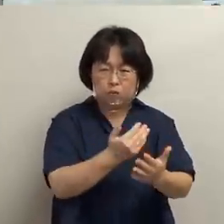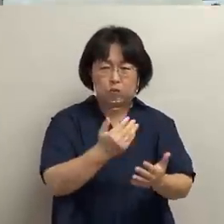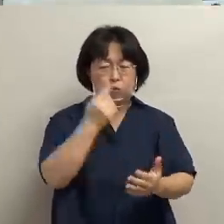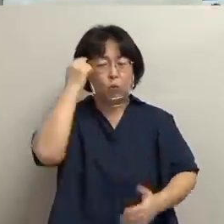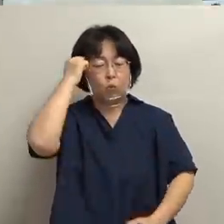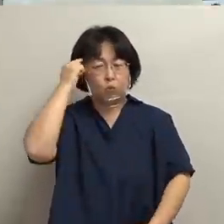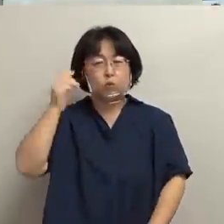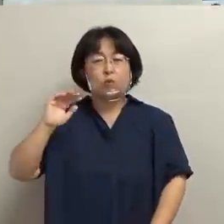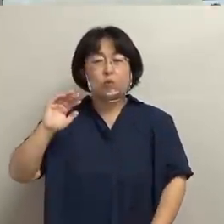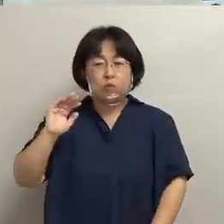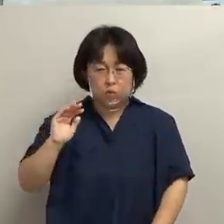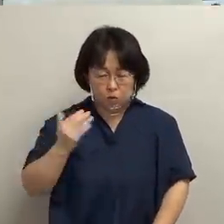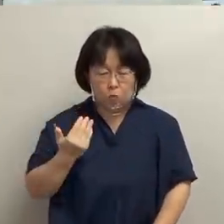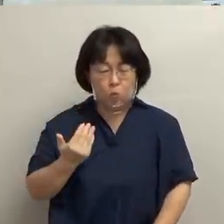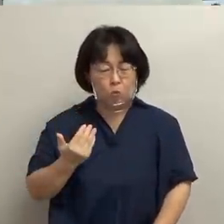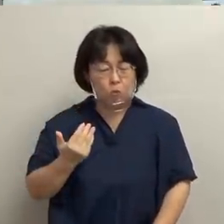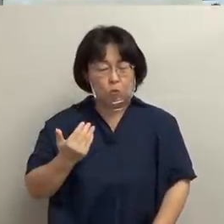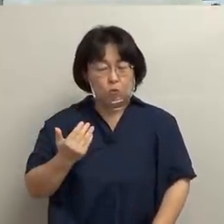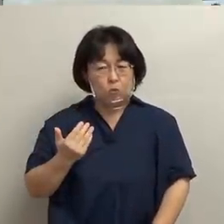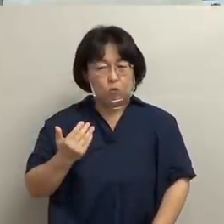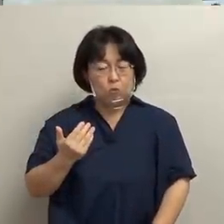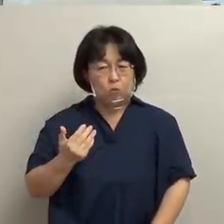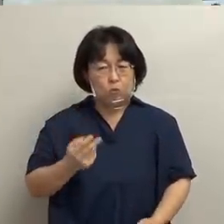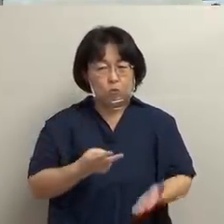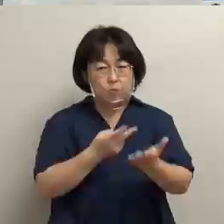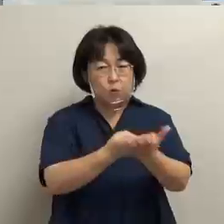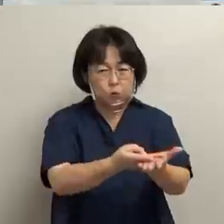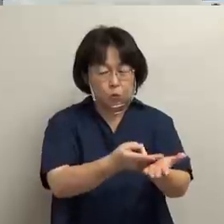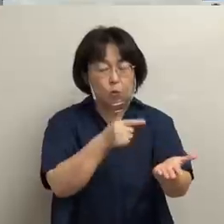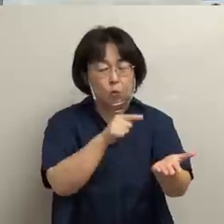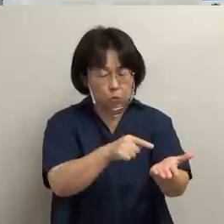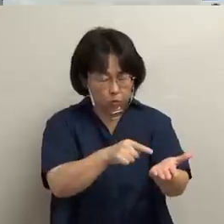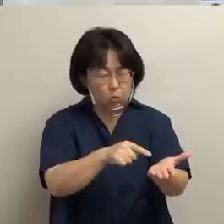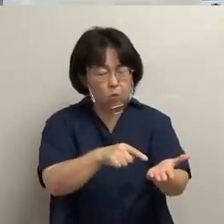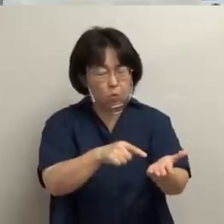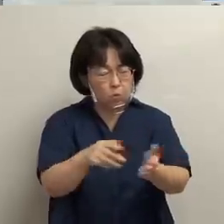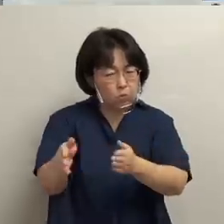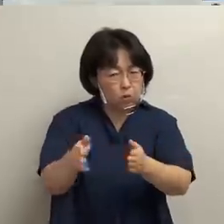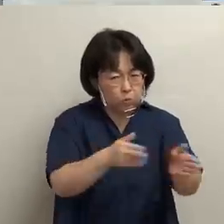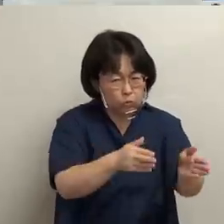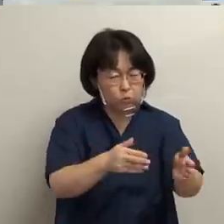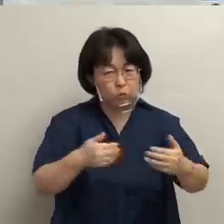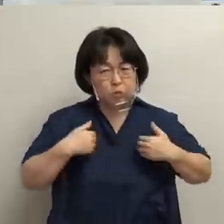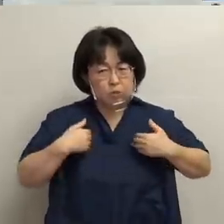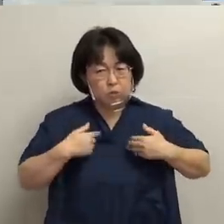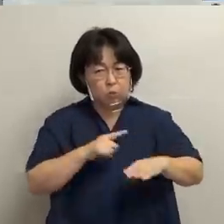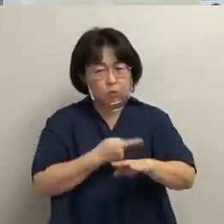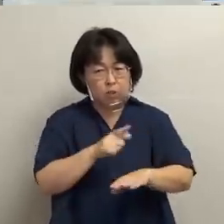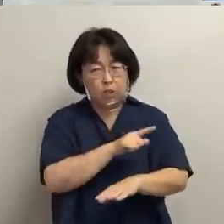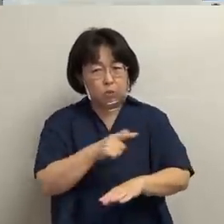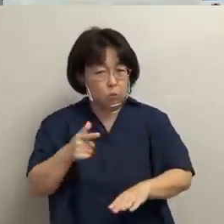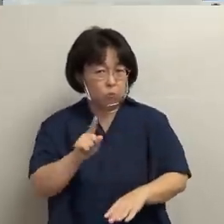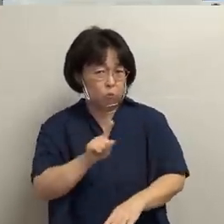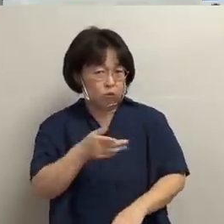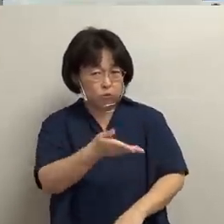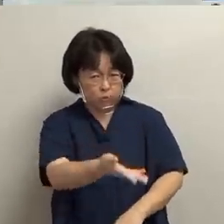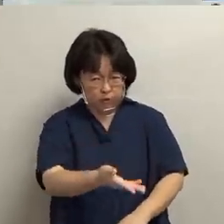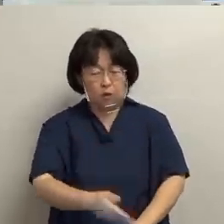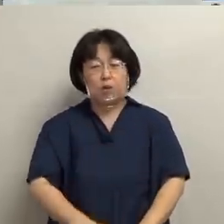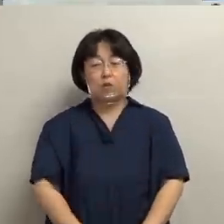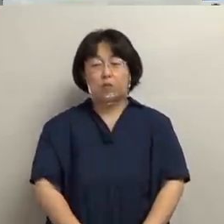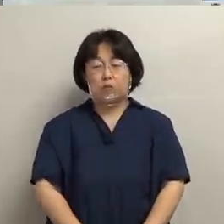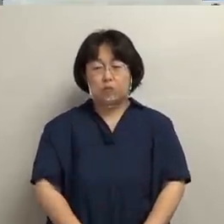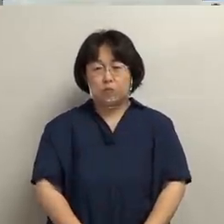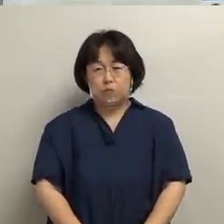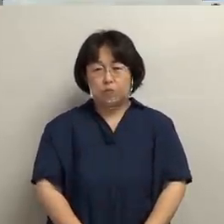高この対策として病床確保する必要性ですとかまぁその考えを持ちカードとか今トリプル選に